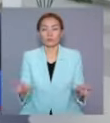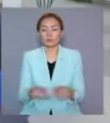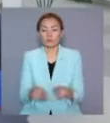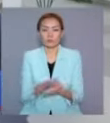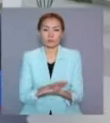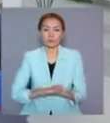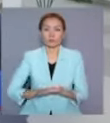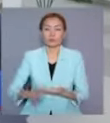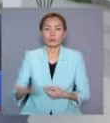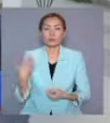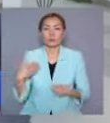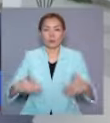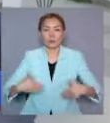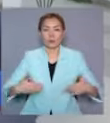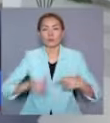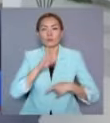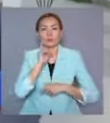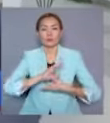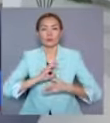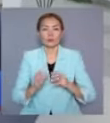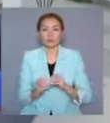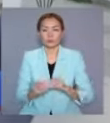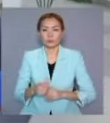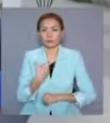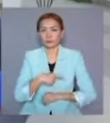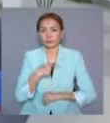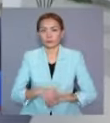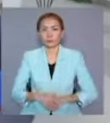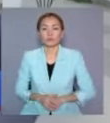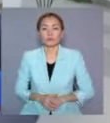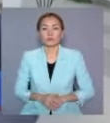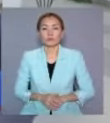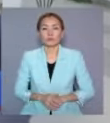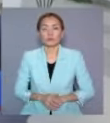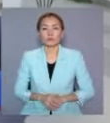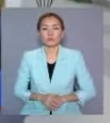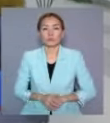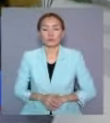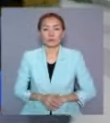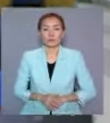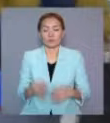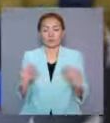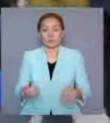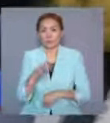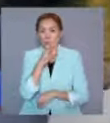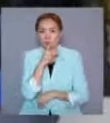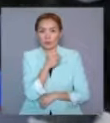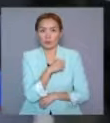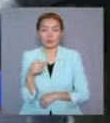жөнінде. Осыған колледждің студенттері өздері сабақтан бос уақытында